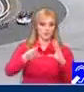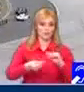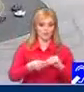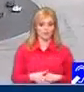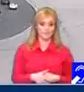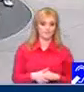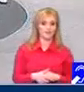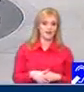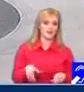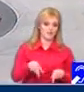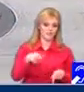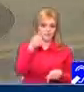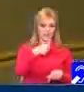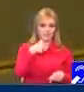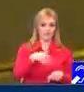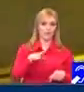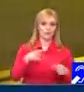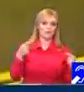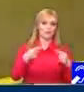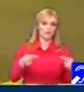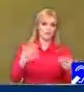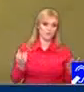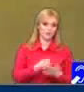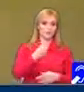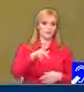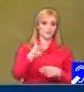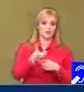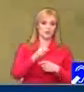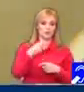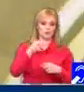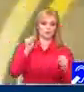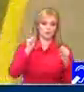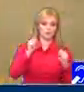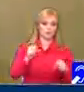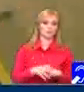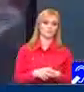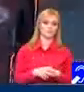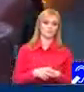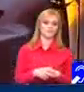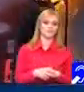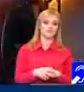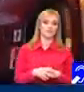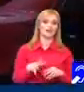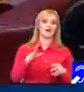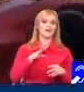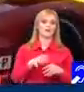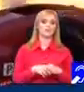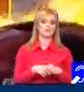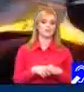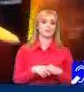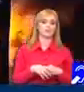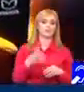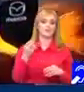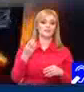roți. Certitudinea momentului o reprezintă confirmarea lui Fernando Alonso ca pilot Toyota pentru cursa de 24 de ore de la Le Mans, programată la jumătatea